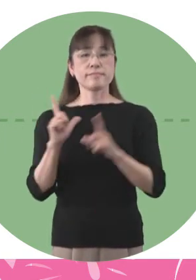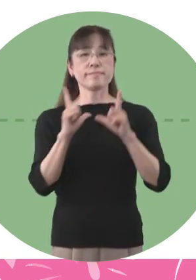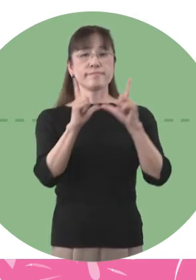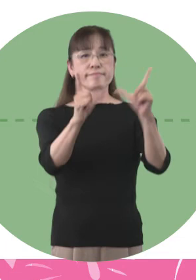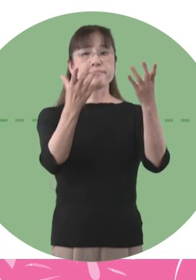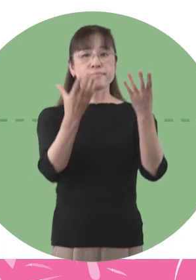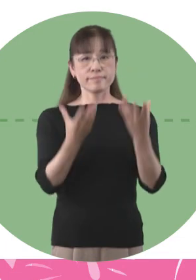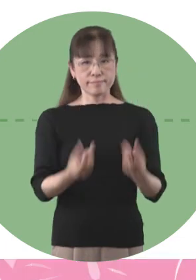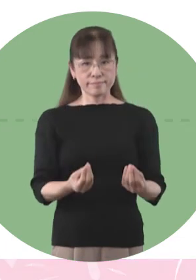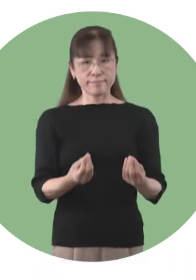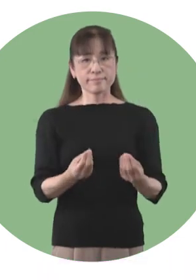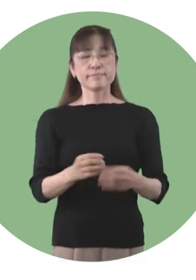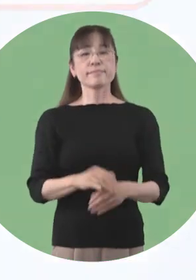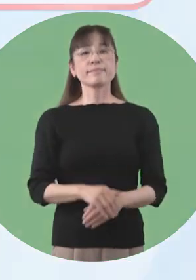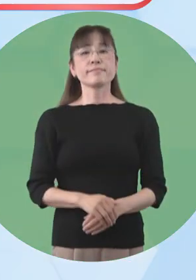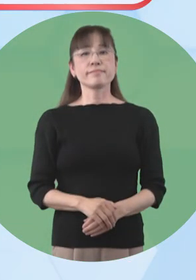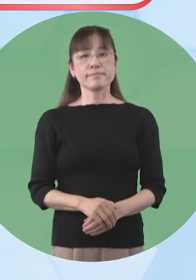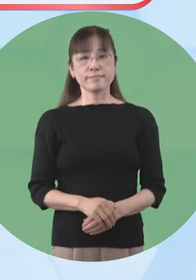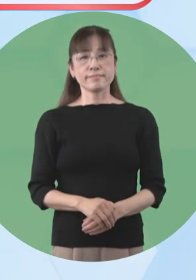でした。